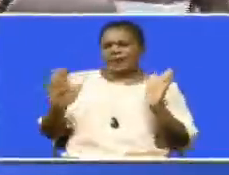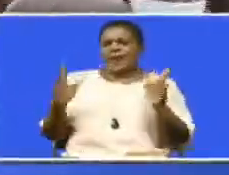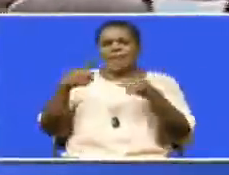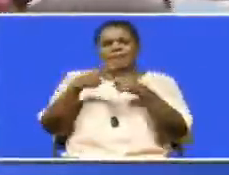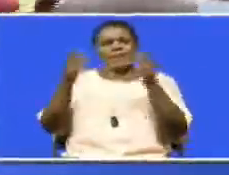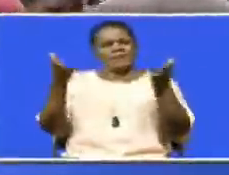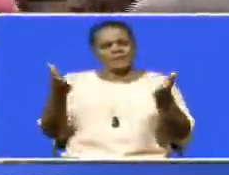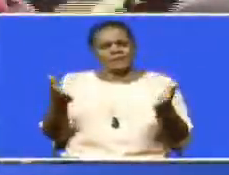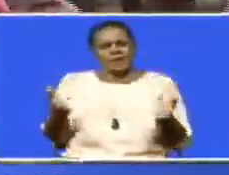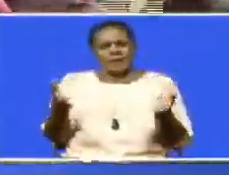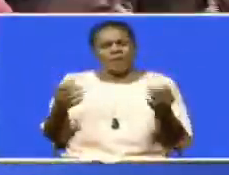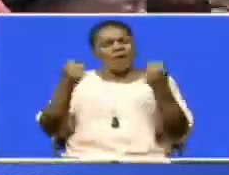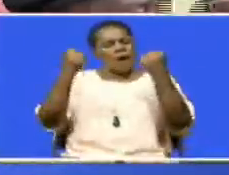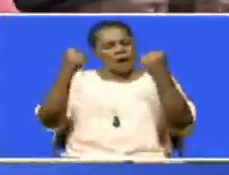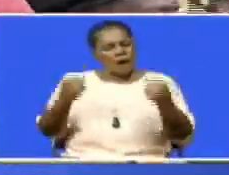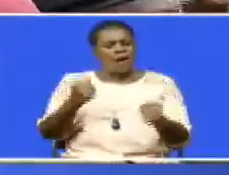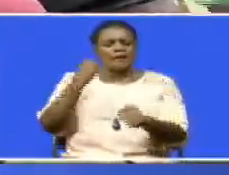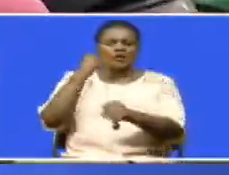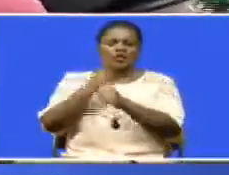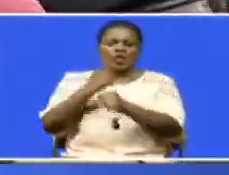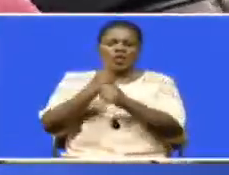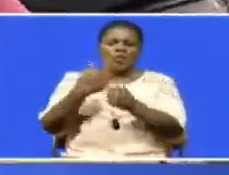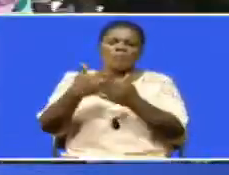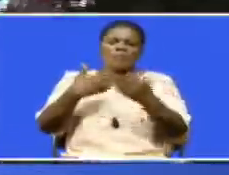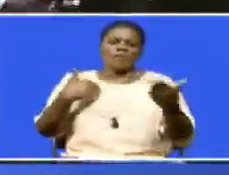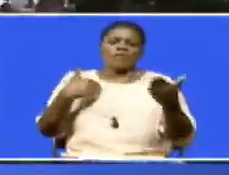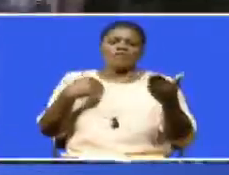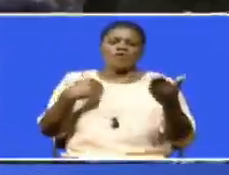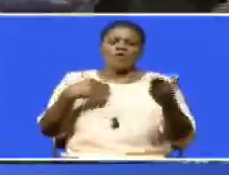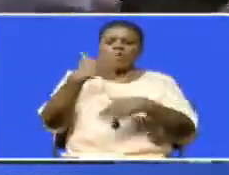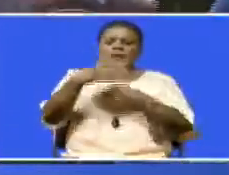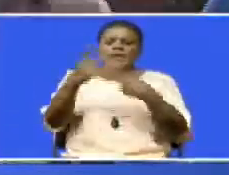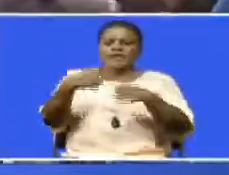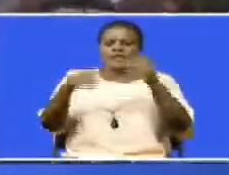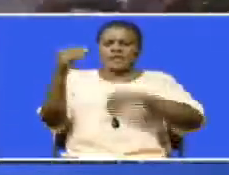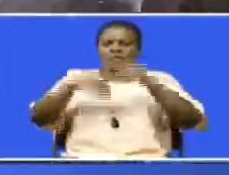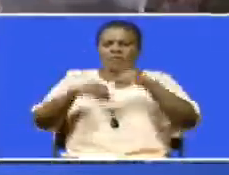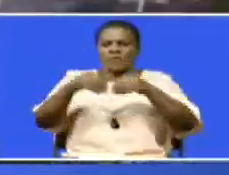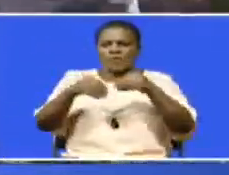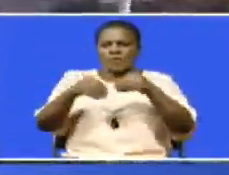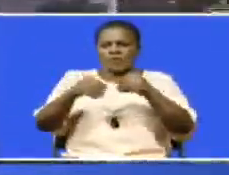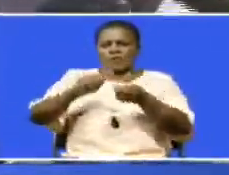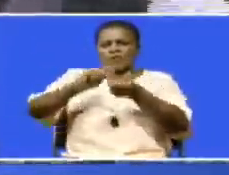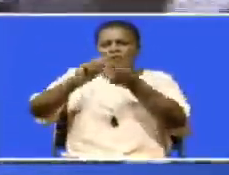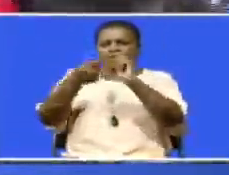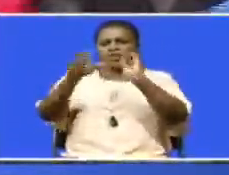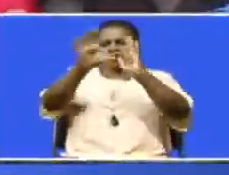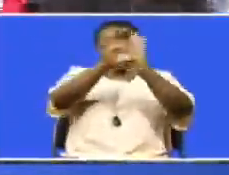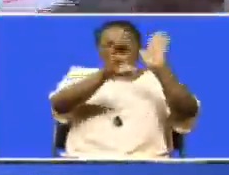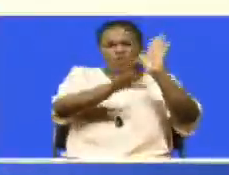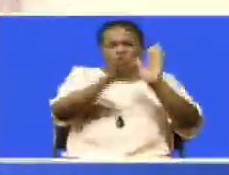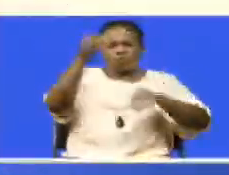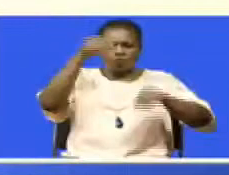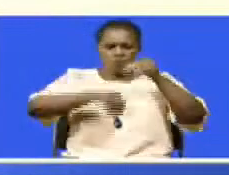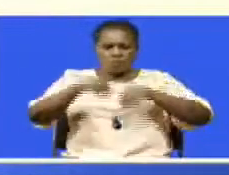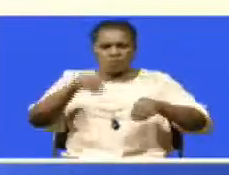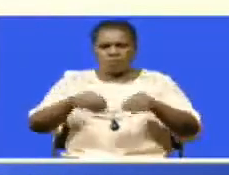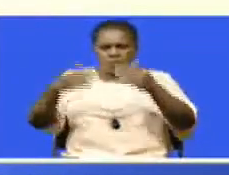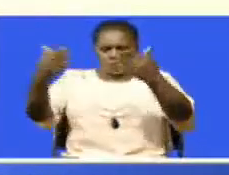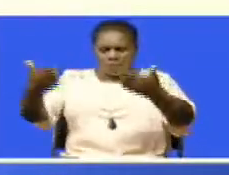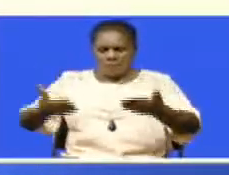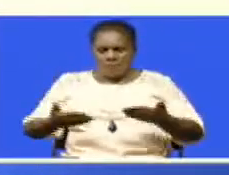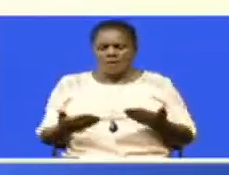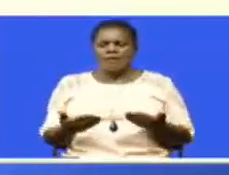Ila kwa sasa mtihani mwingine kabla uchaguzi wa mwaka kesho ni kura ya maoni kupitia ripoti ya maridhiano BBI.